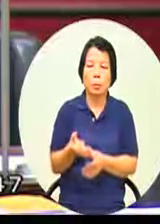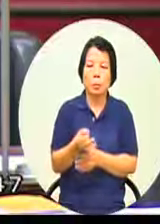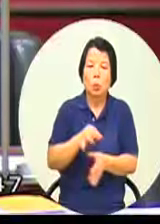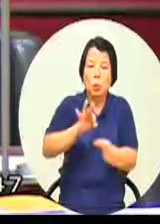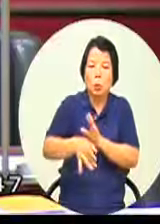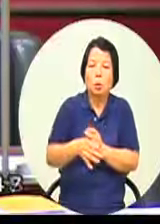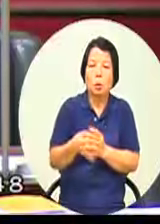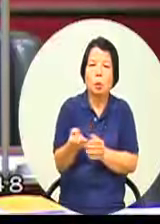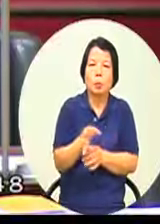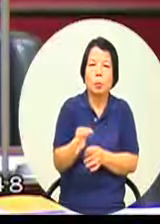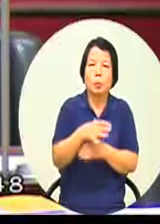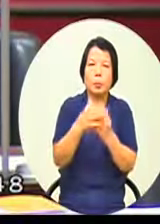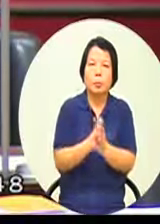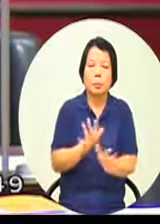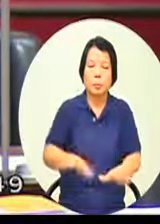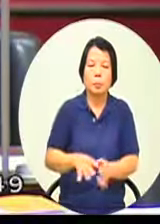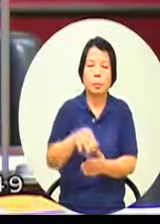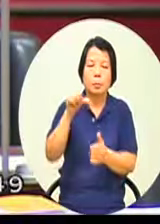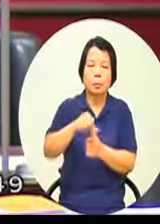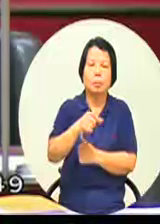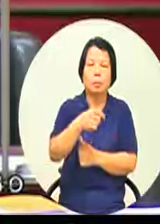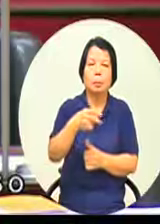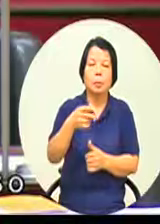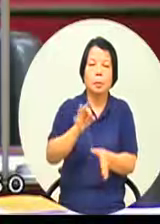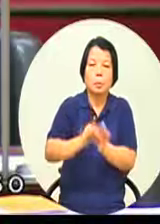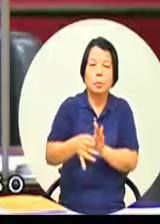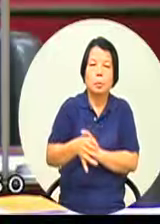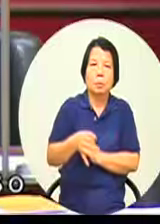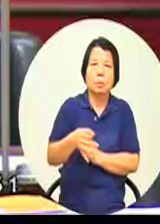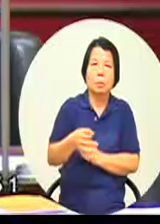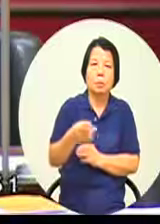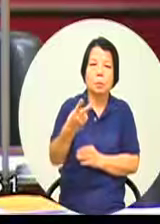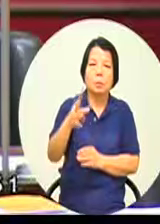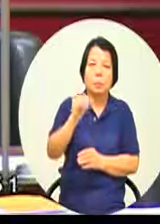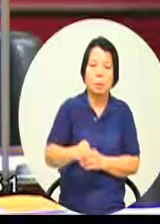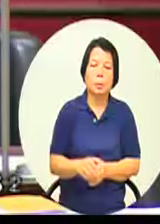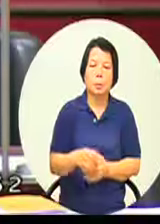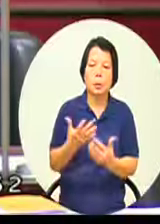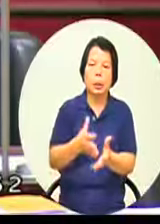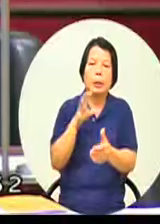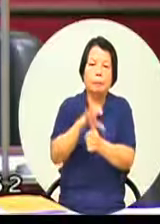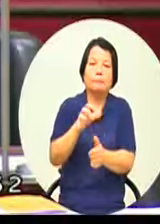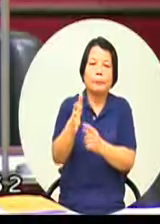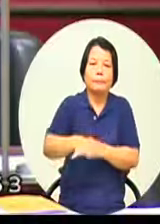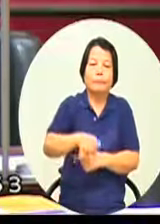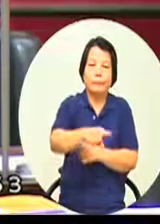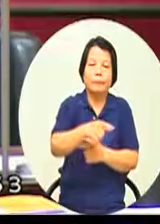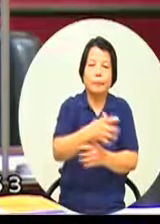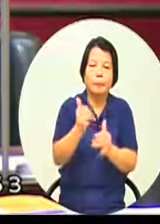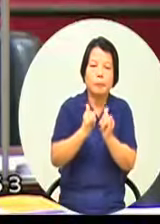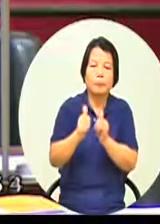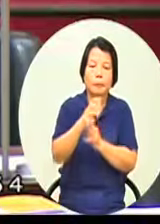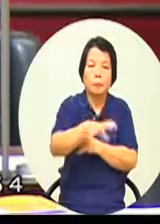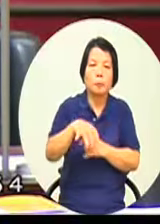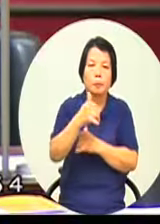他就课2万块。 所以说刚上一次， 这个不是逼死农民吗？ 我 对不